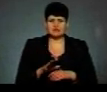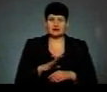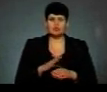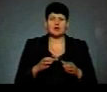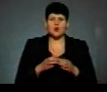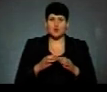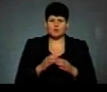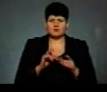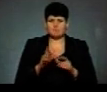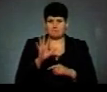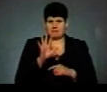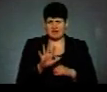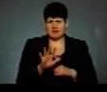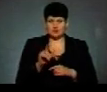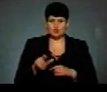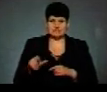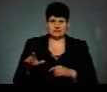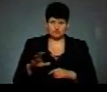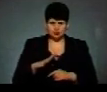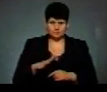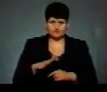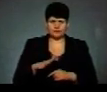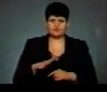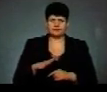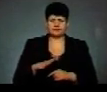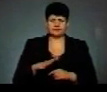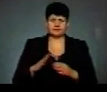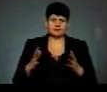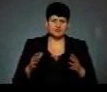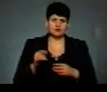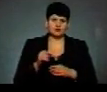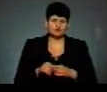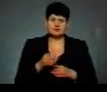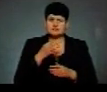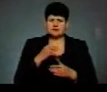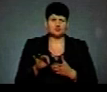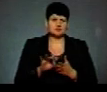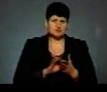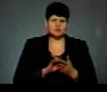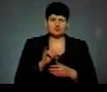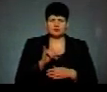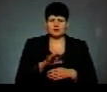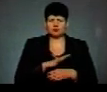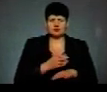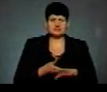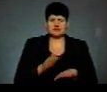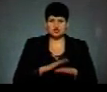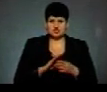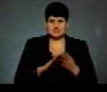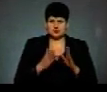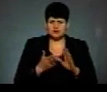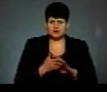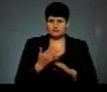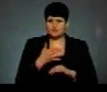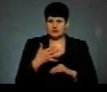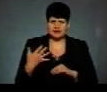група студентів, 5 осіб. І більше того, скажу відразу, що в них була набагато складніша ситуація, тому що